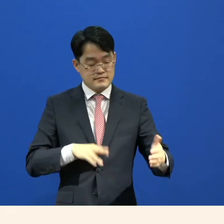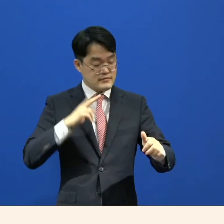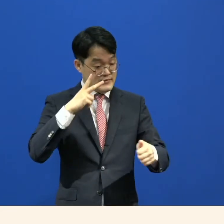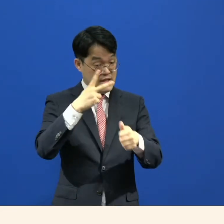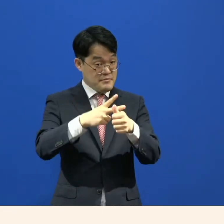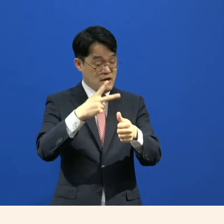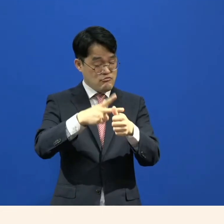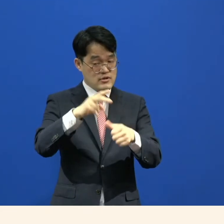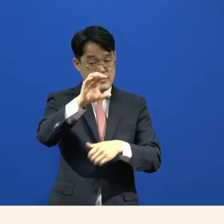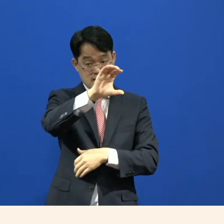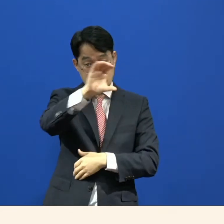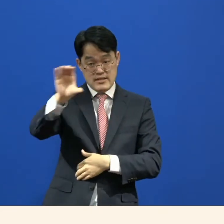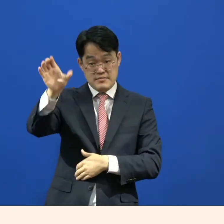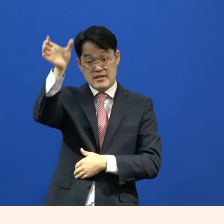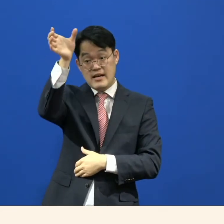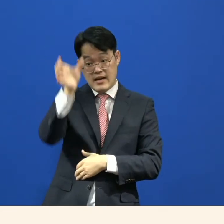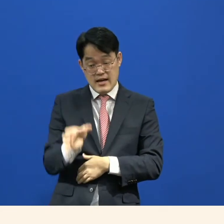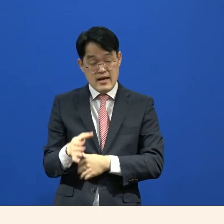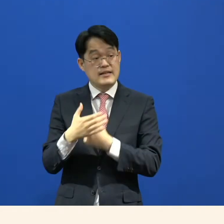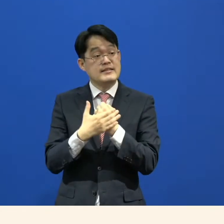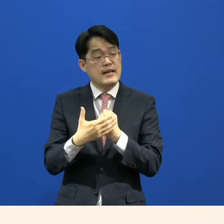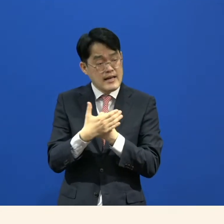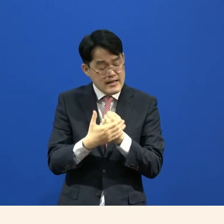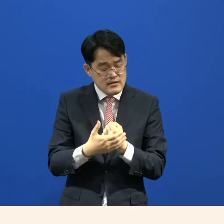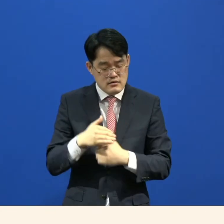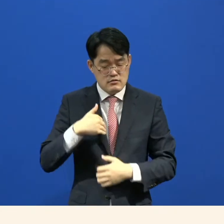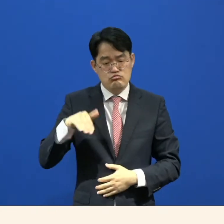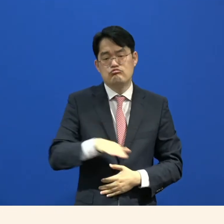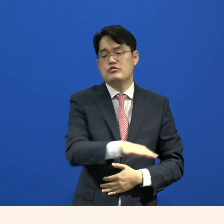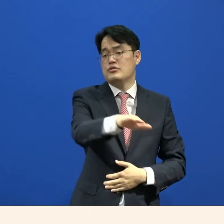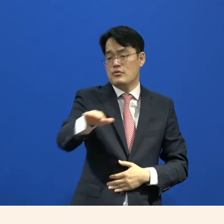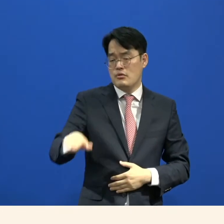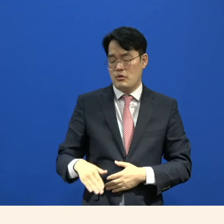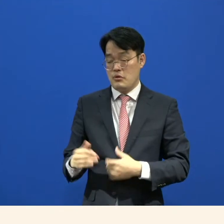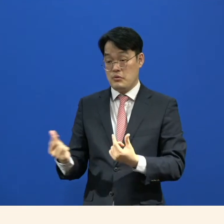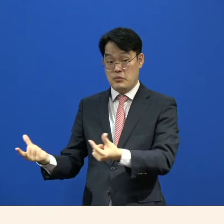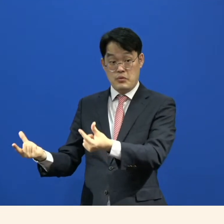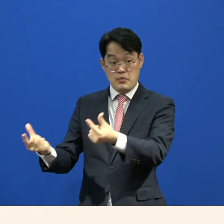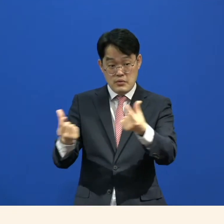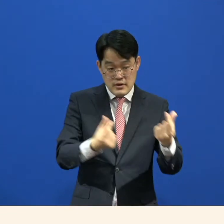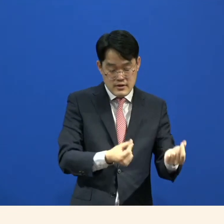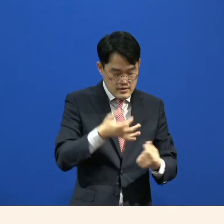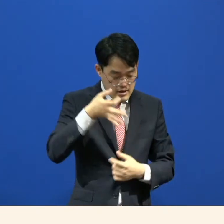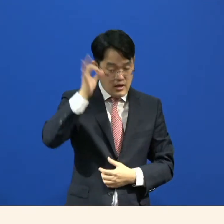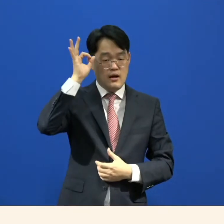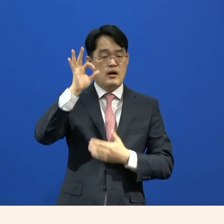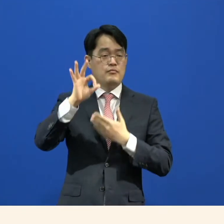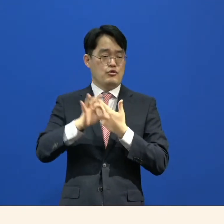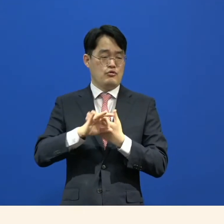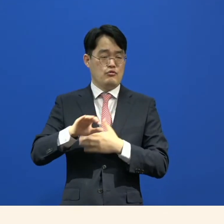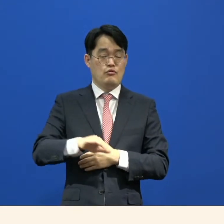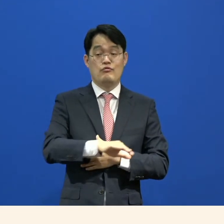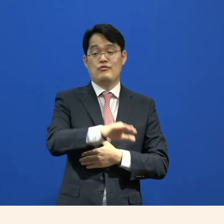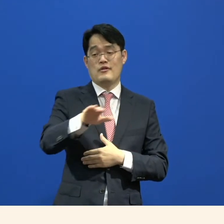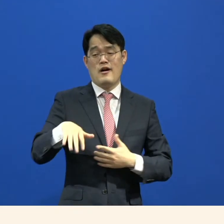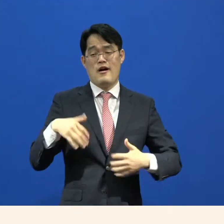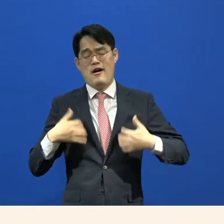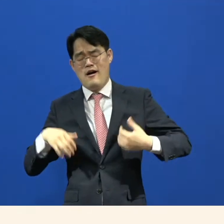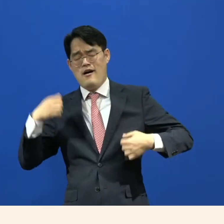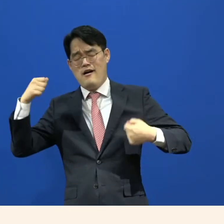이 십자가의 이 은혜를 우리도 동일하게 깨달았다면 우리야말로 춤을 추고도